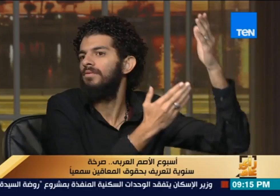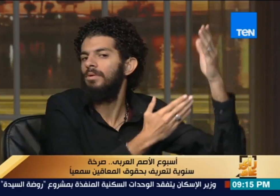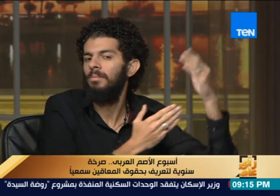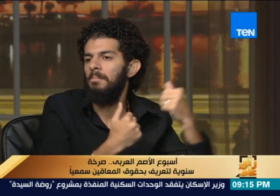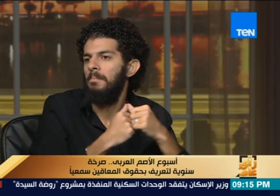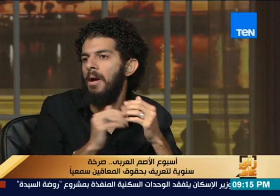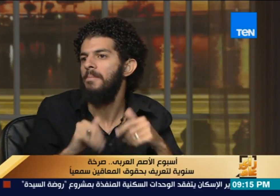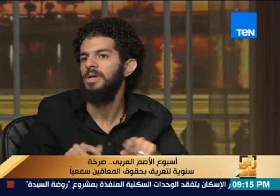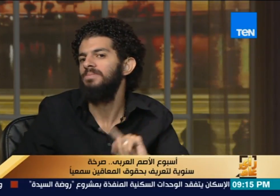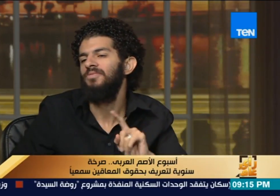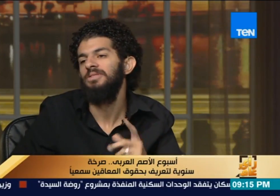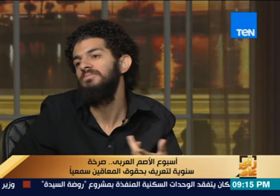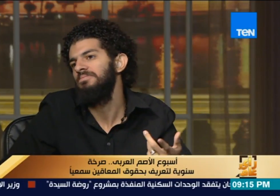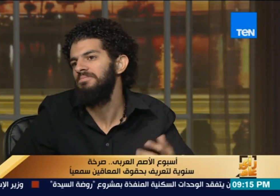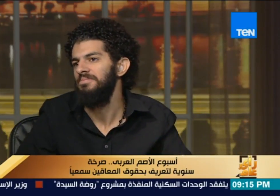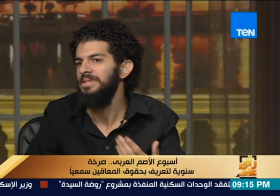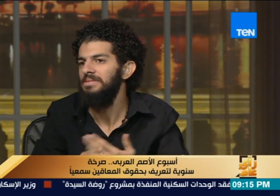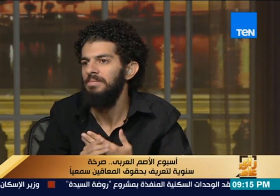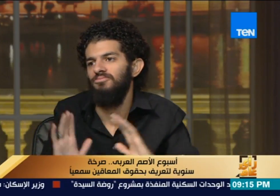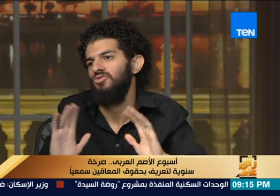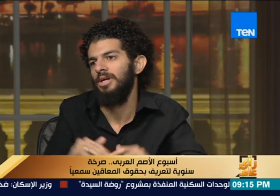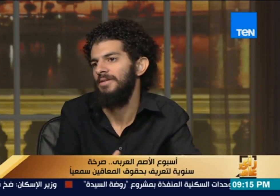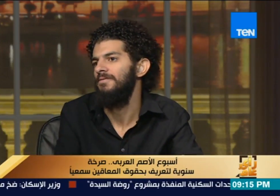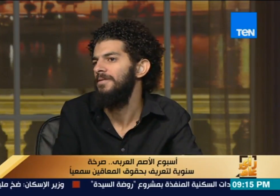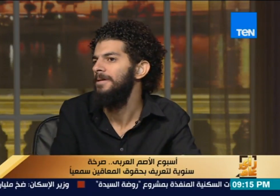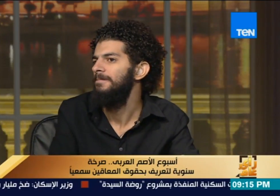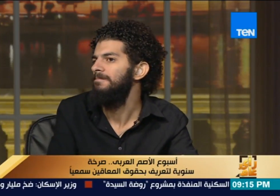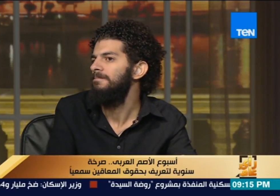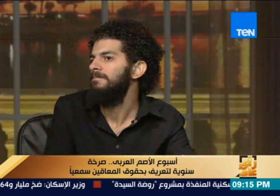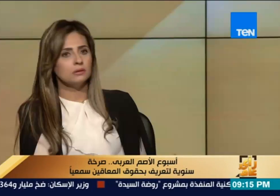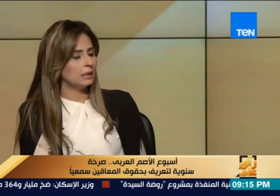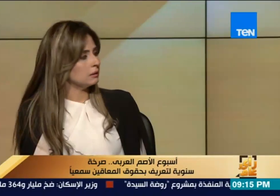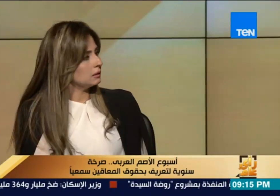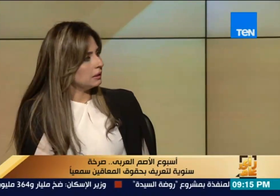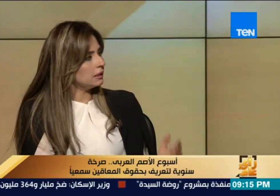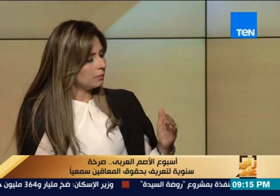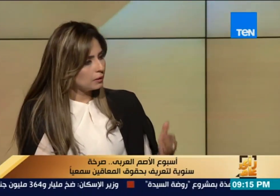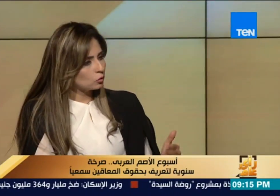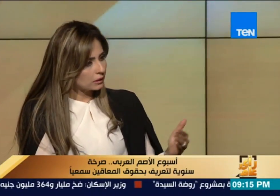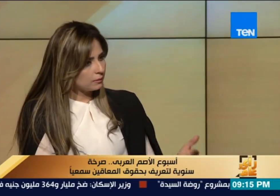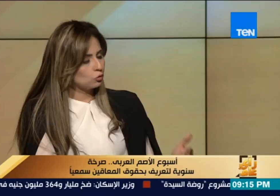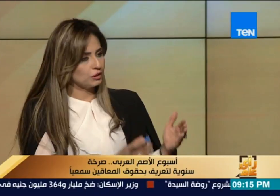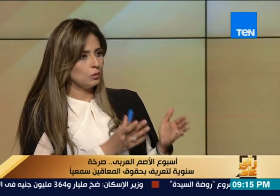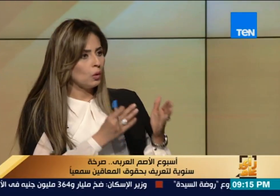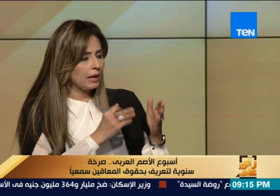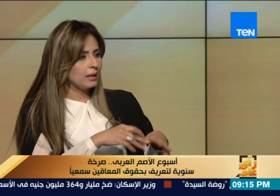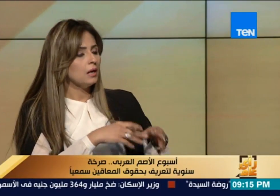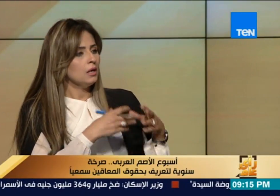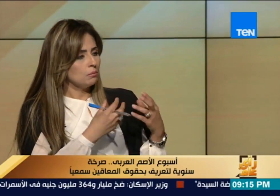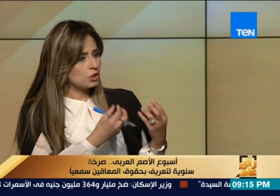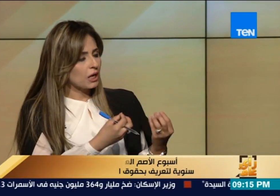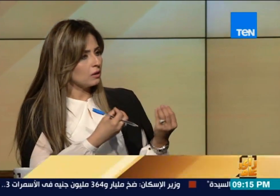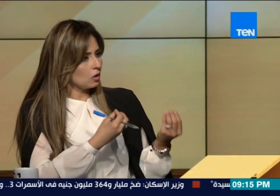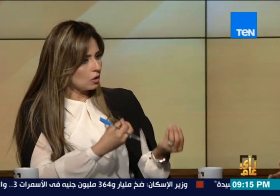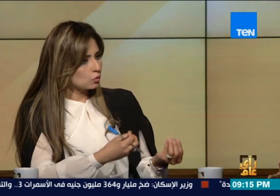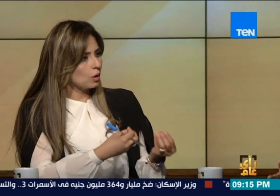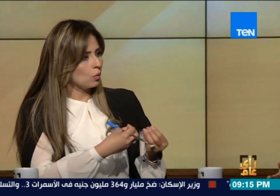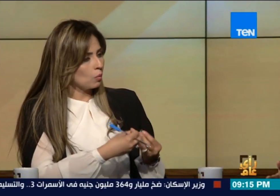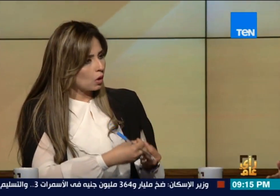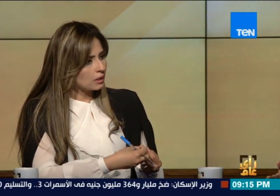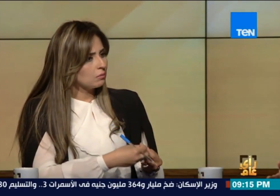بره مصر في حاجه زي كده، لكن في مصر ما فيش طب حاجه زي كده. ليه اترفض؟ يعني ليه لما انتوا قدمتوا تعملوا حاجه بشكل